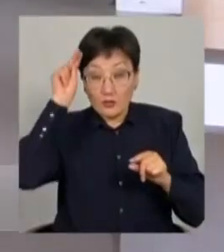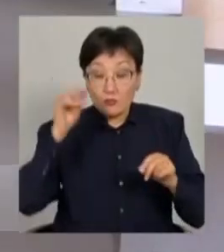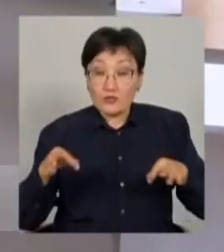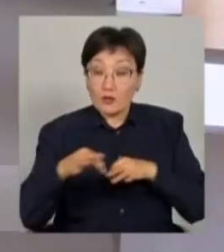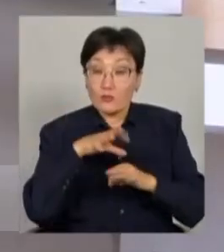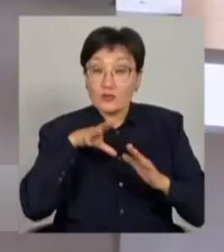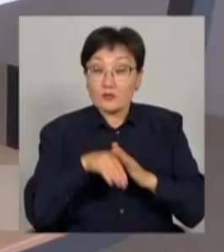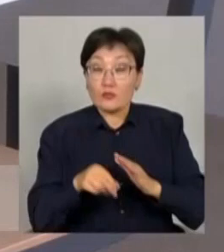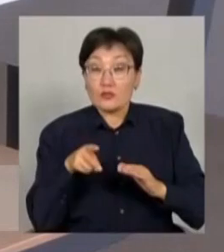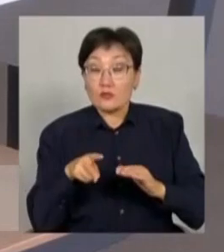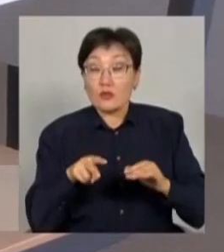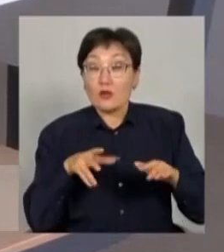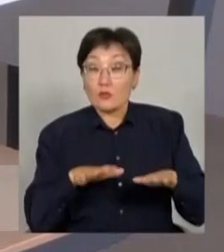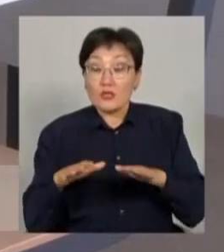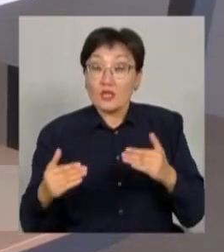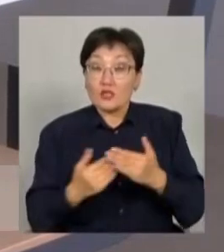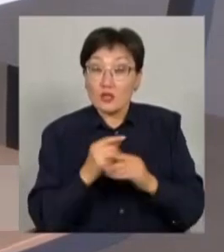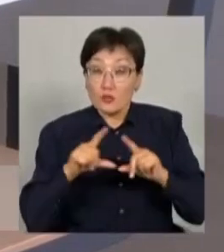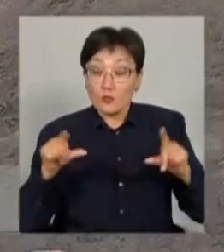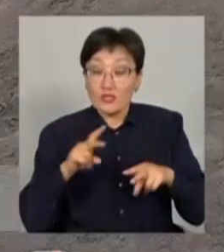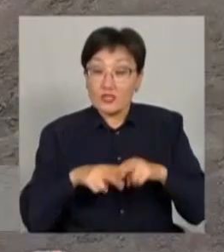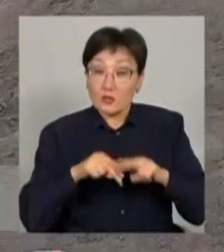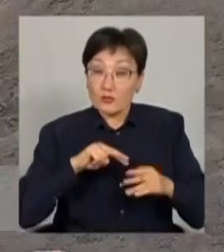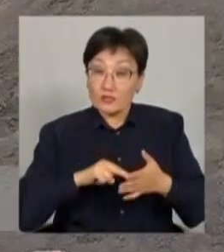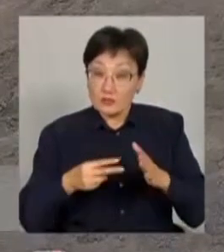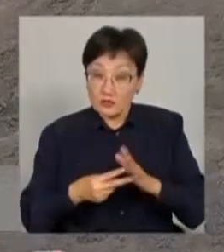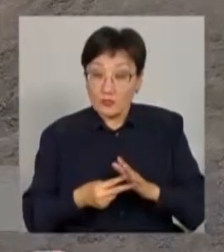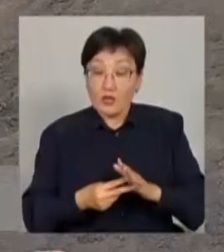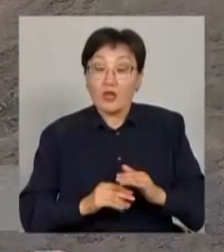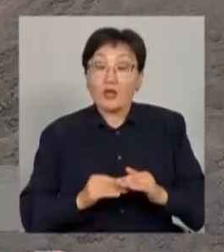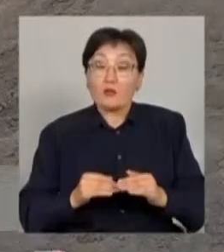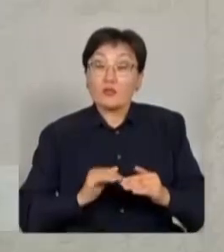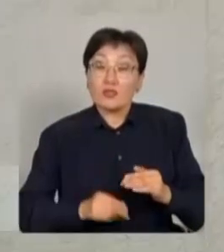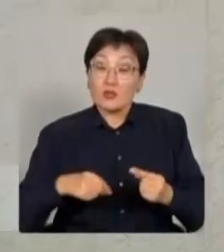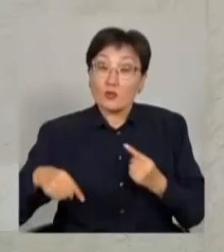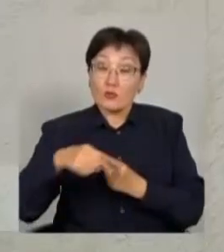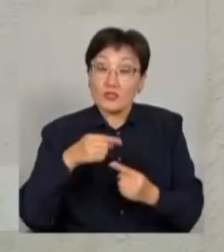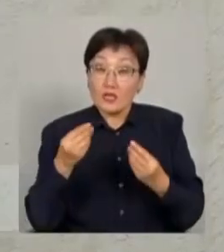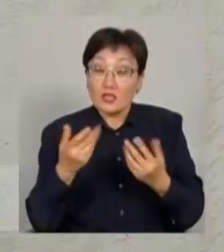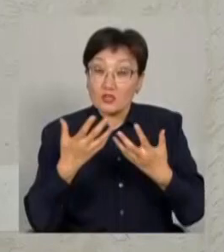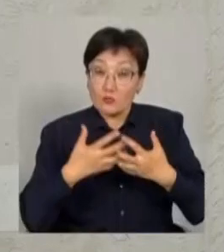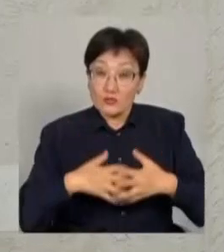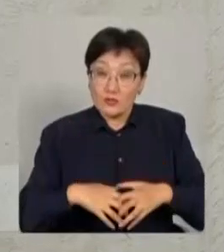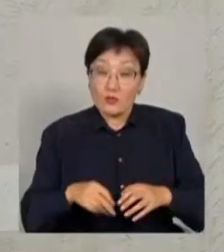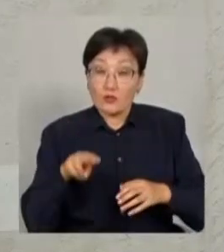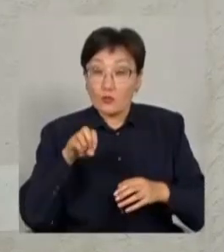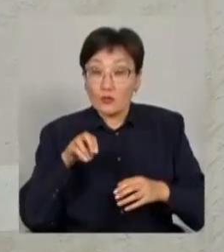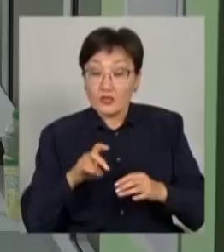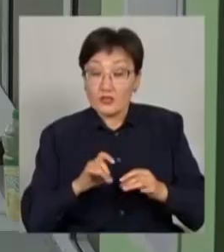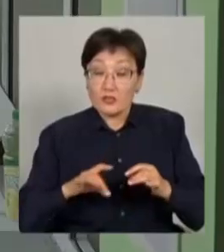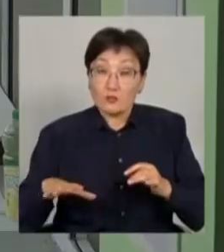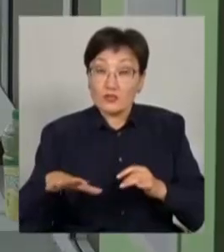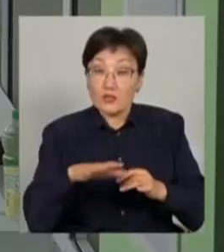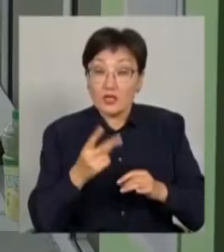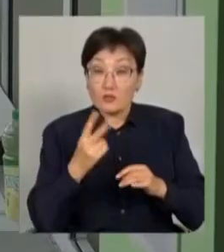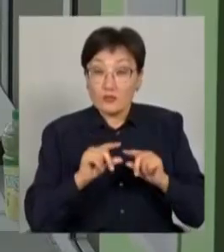жобасы аясында 2000 орындық жаңа мектеп салу көзделіпті. Сондай-ақ жеке инвесторлардың қаражаты есебінен Думан шағын ауданында